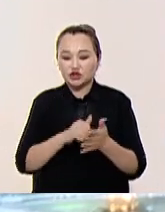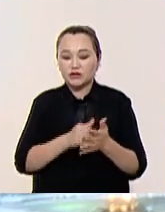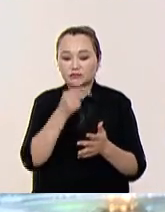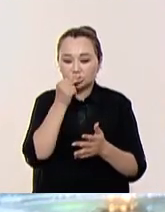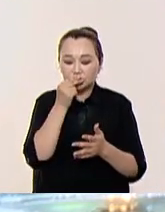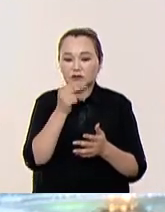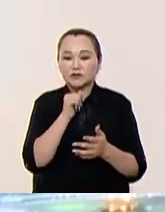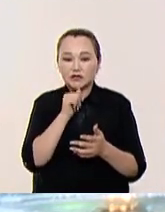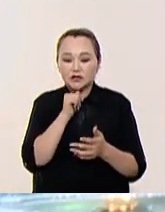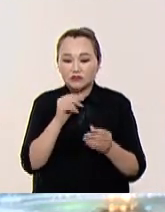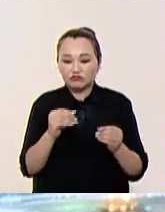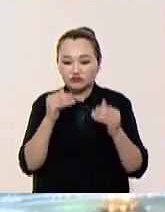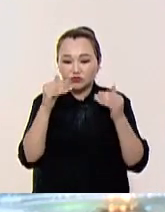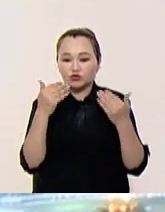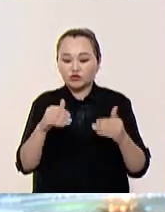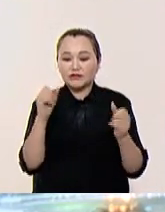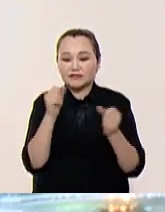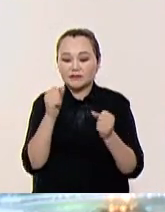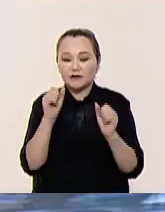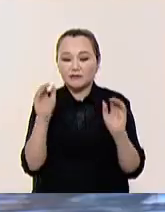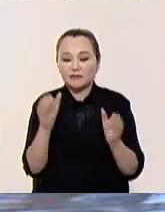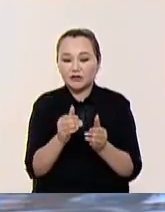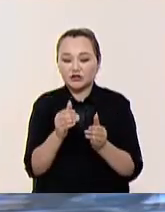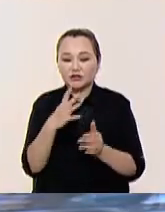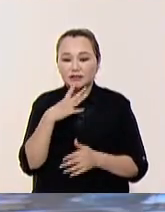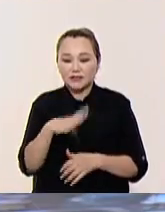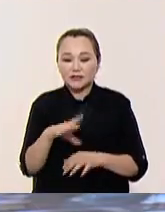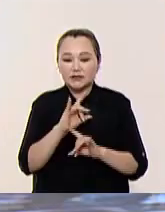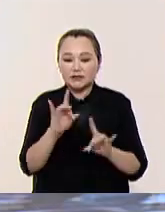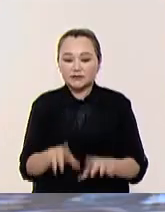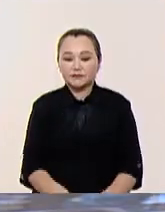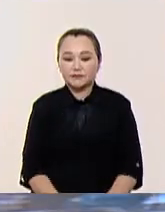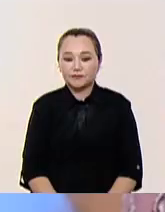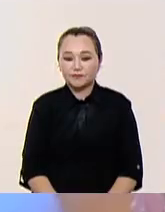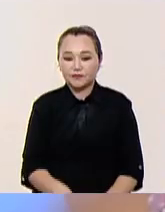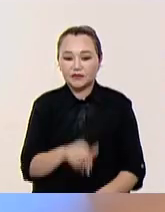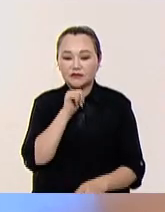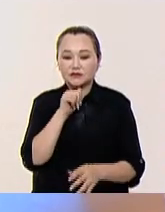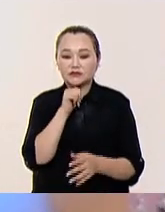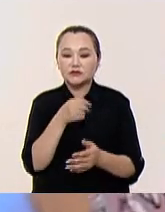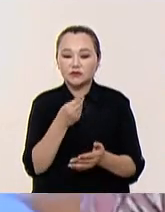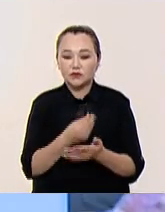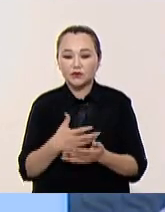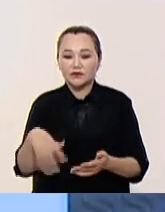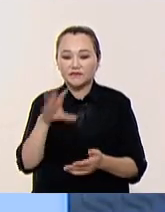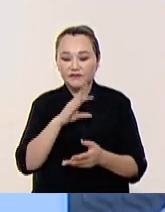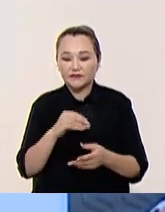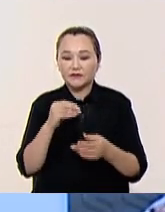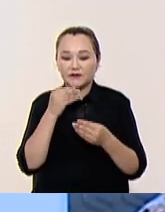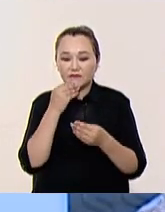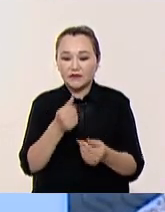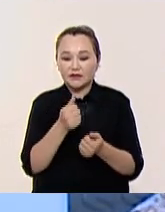пен шекердің құны шарықтаған соң қыстық дәруменді азайтуға мәжбүрміз деп отыр. Қанттың қымбатшылығы бәрімізге әсер